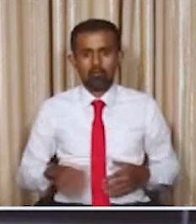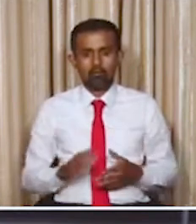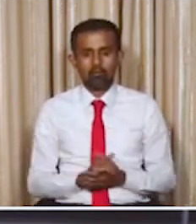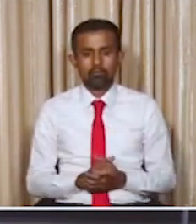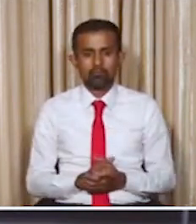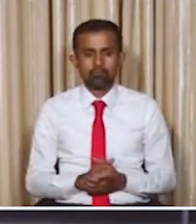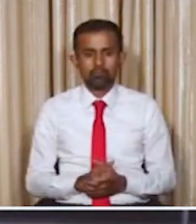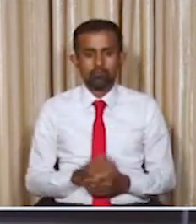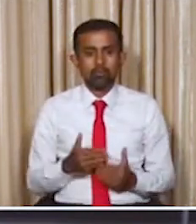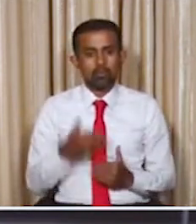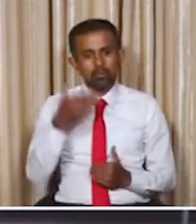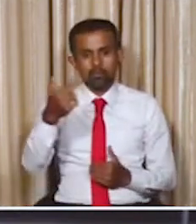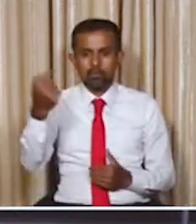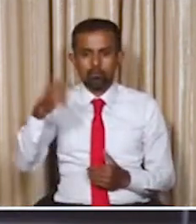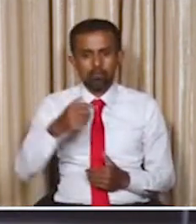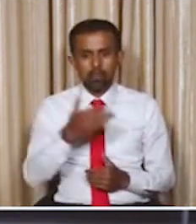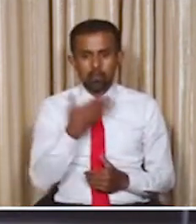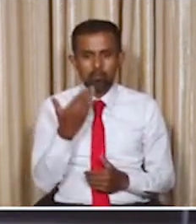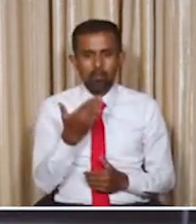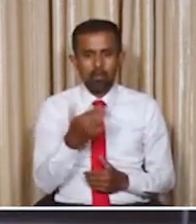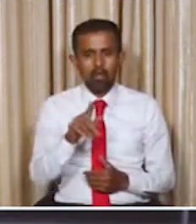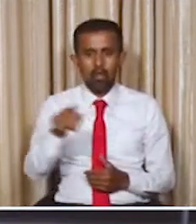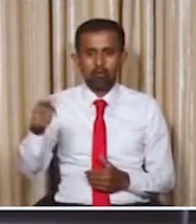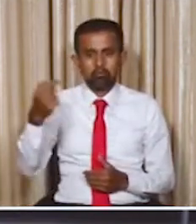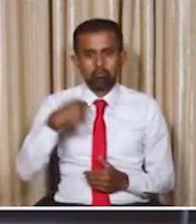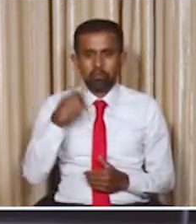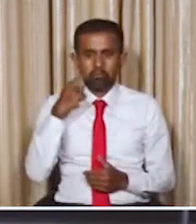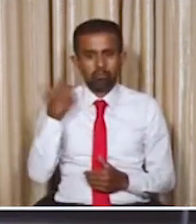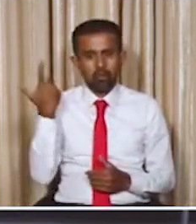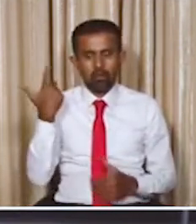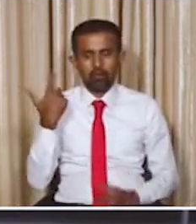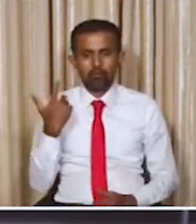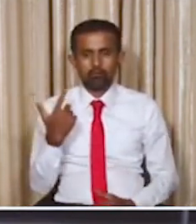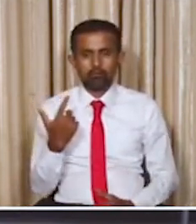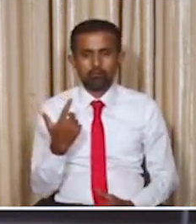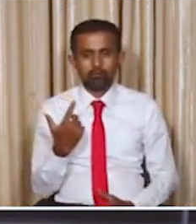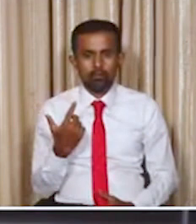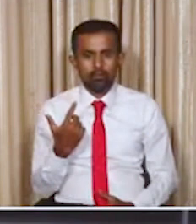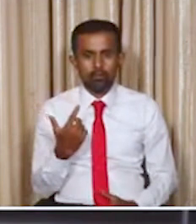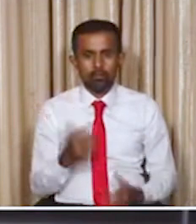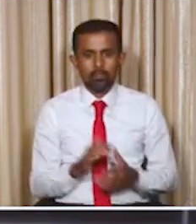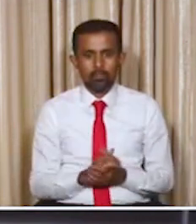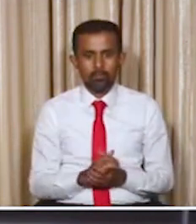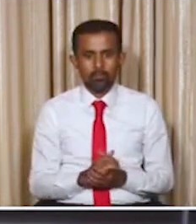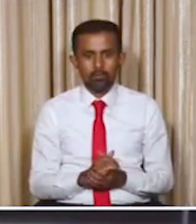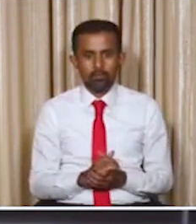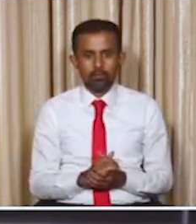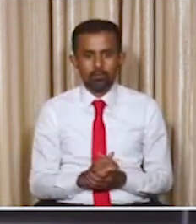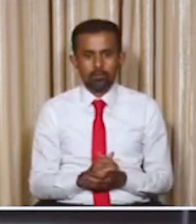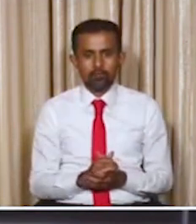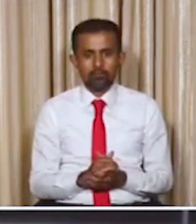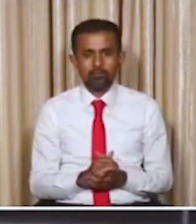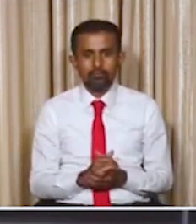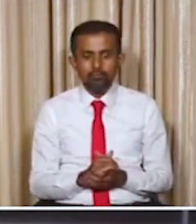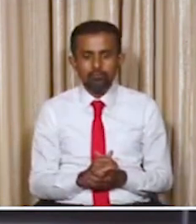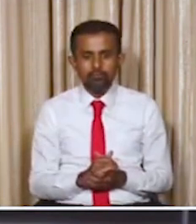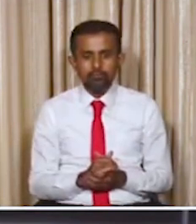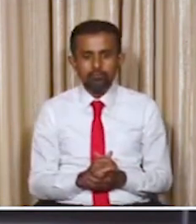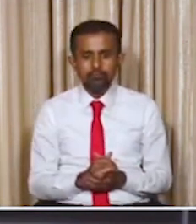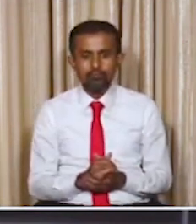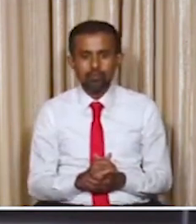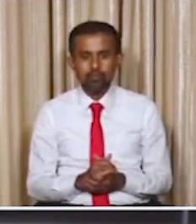Ithin idiriyatath enna puluwan. Kawuru eida kiyanda api danne idiriyata. Issarahata. Harida?